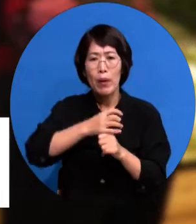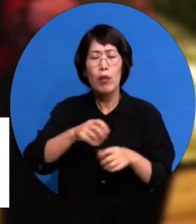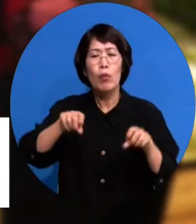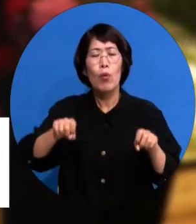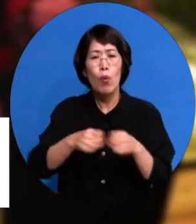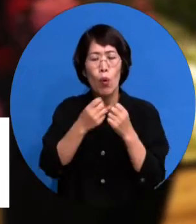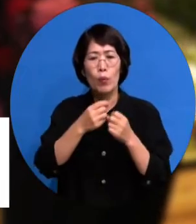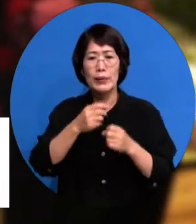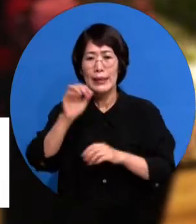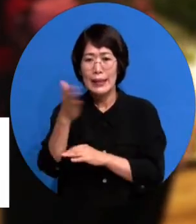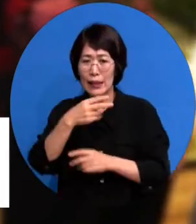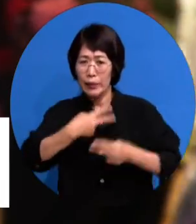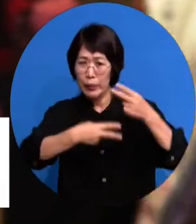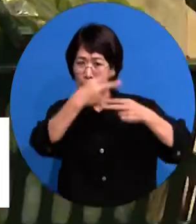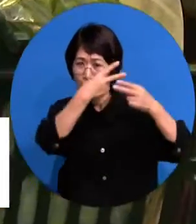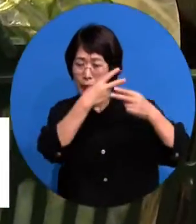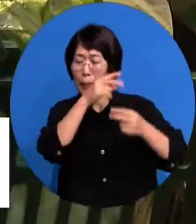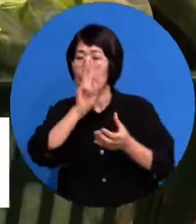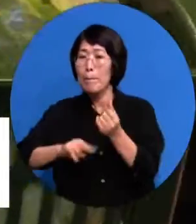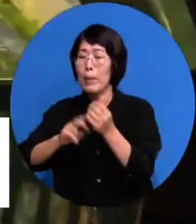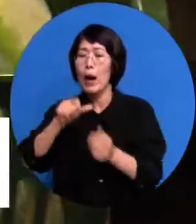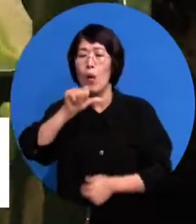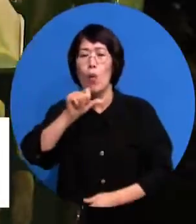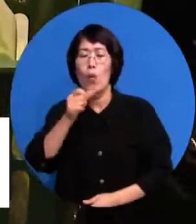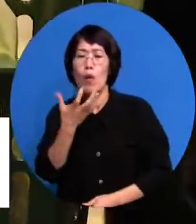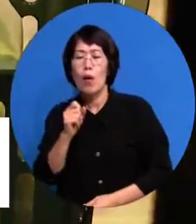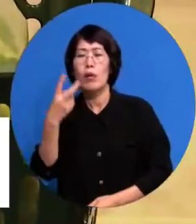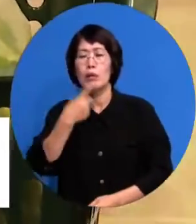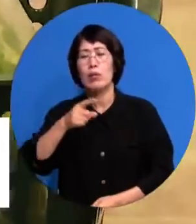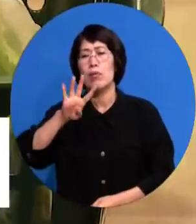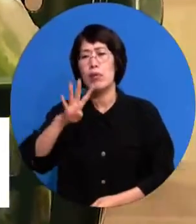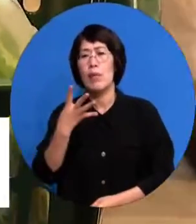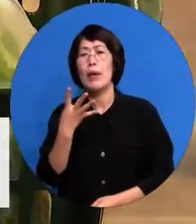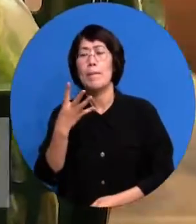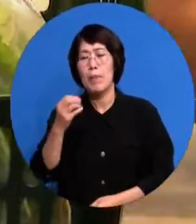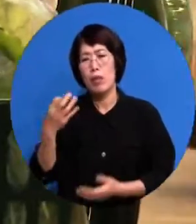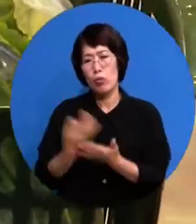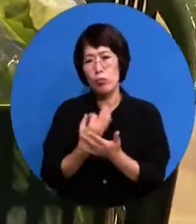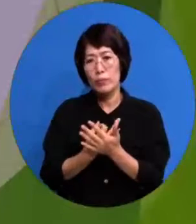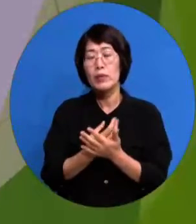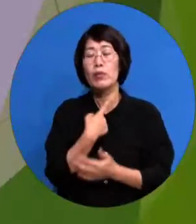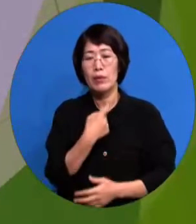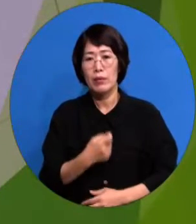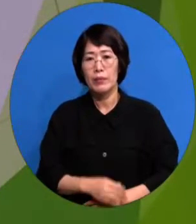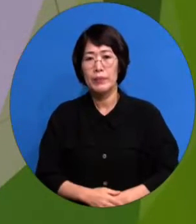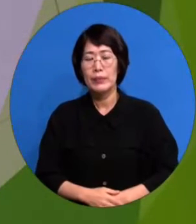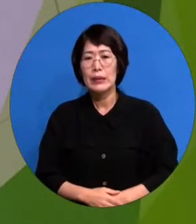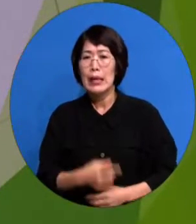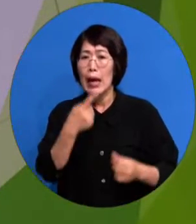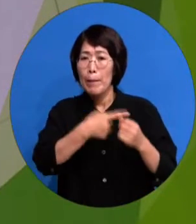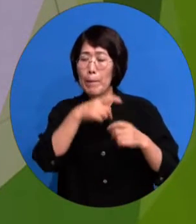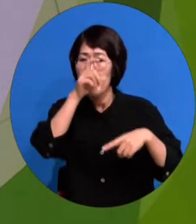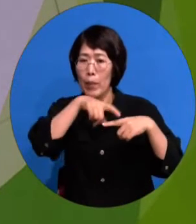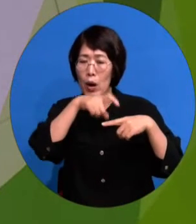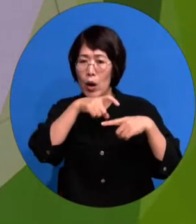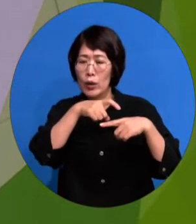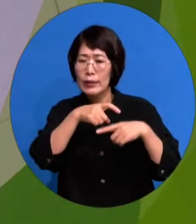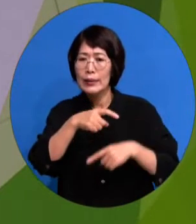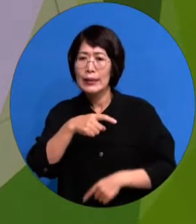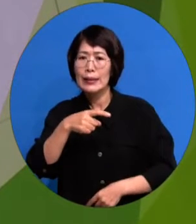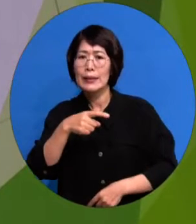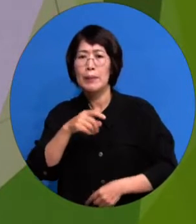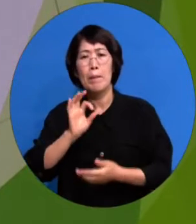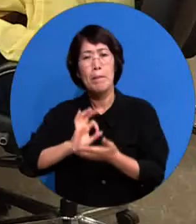고구마, 굴비 등 특산품을 팔아 5억 1,400만 원의 매출을 올렸습니다. 한 차례 평균 6천여만